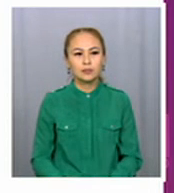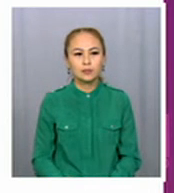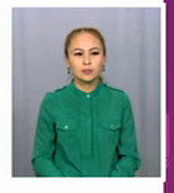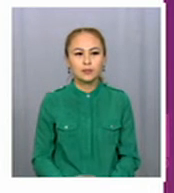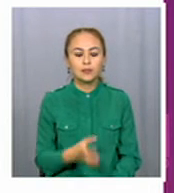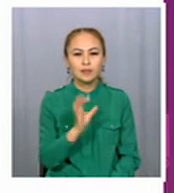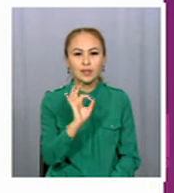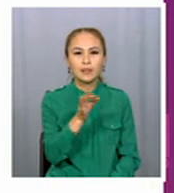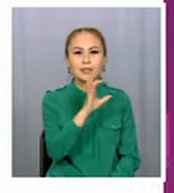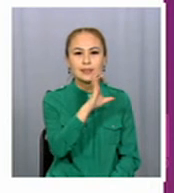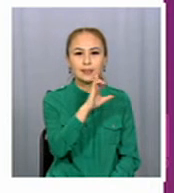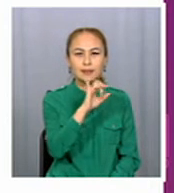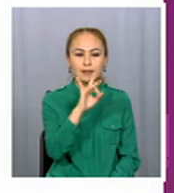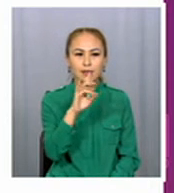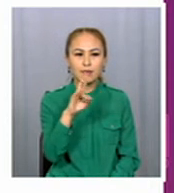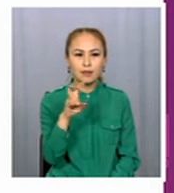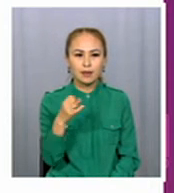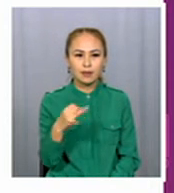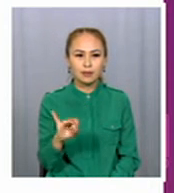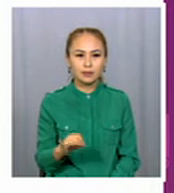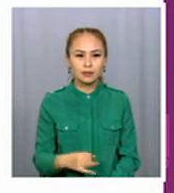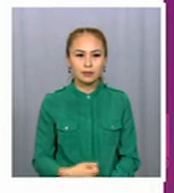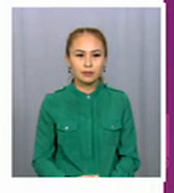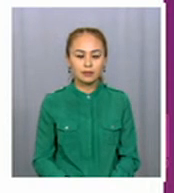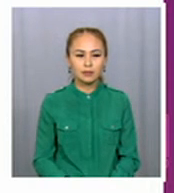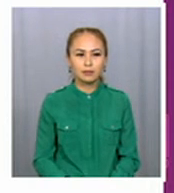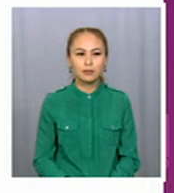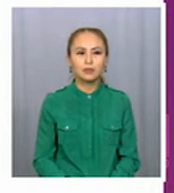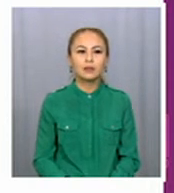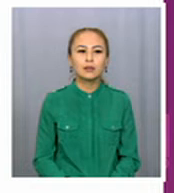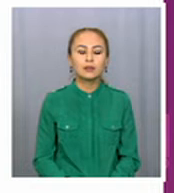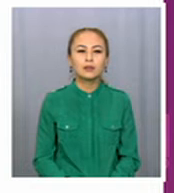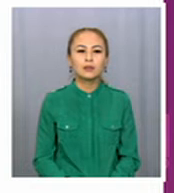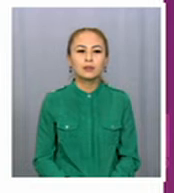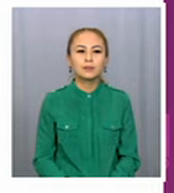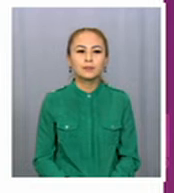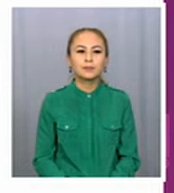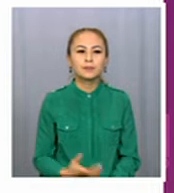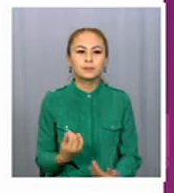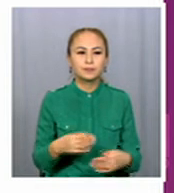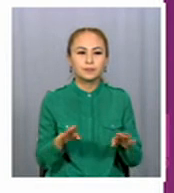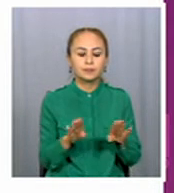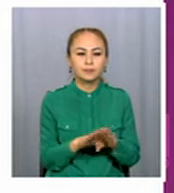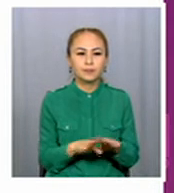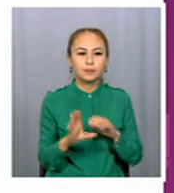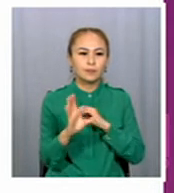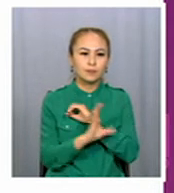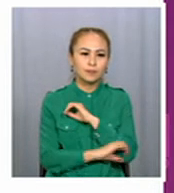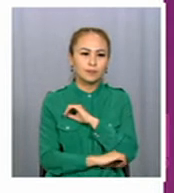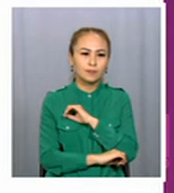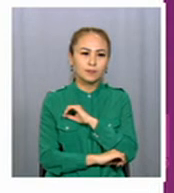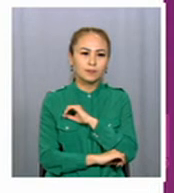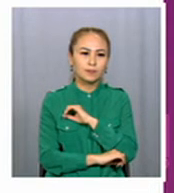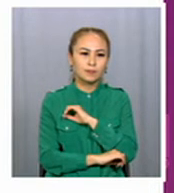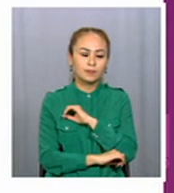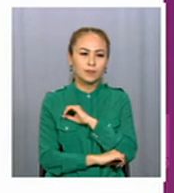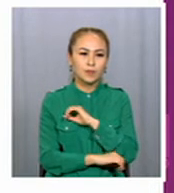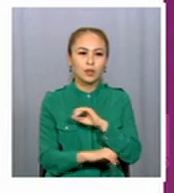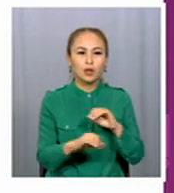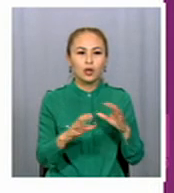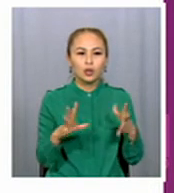Дұрыс айтасындар, бұл сырнай. Ал енді соңғысы.